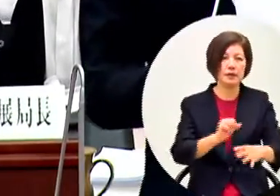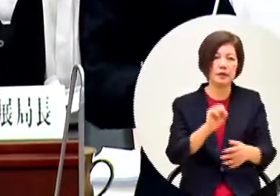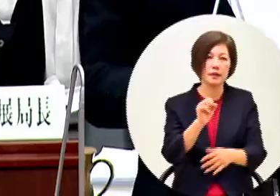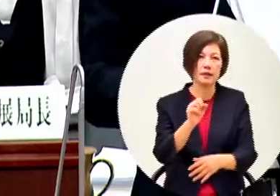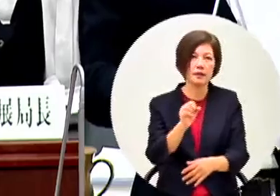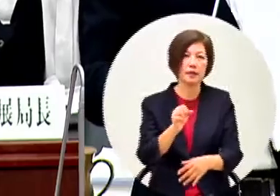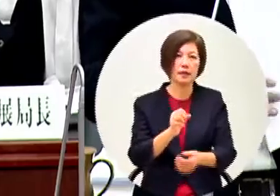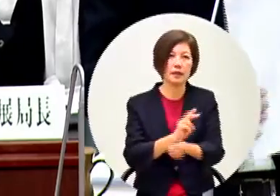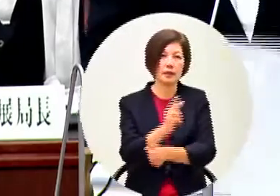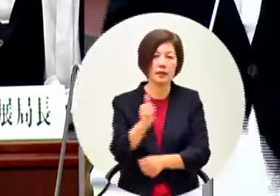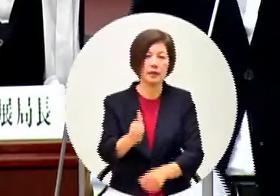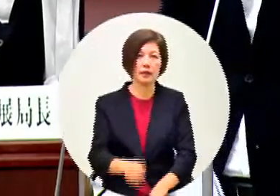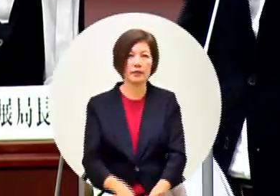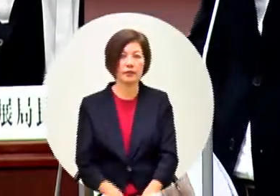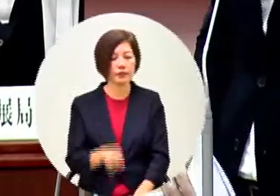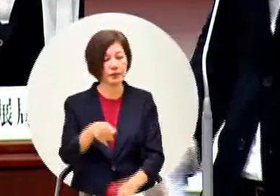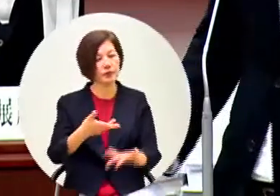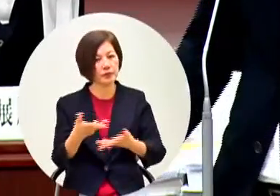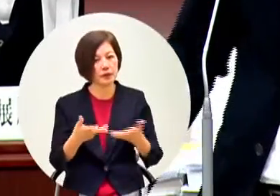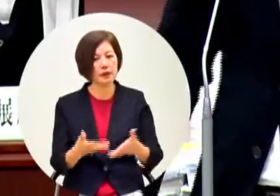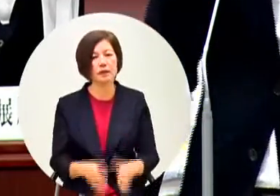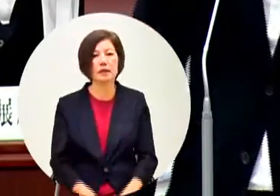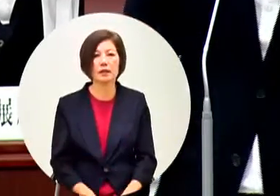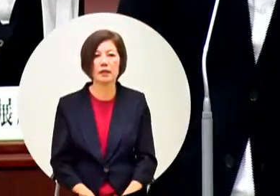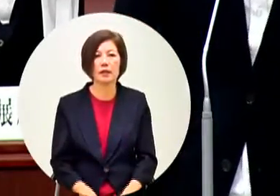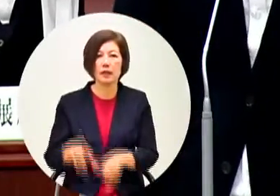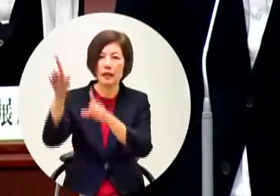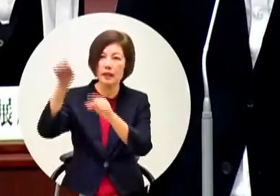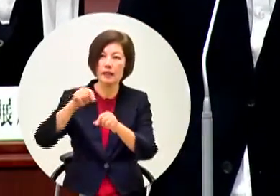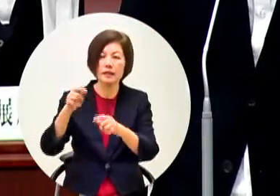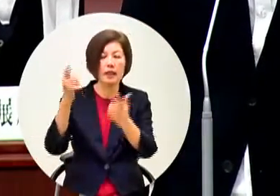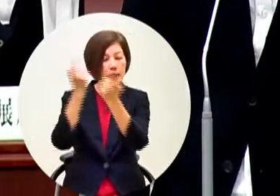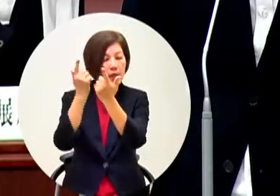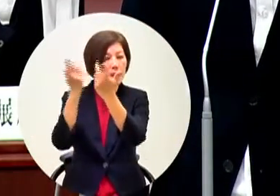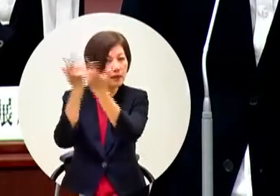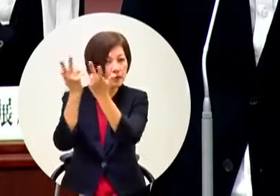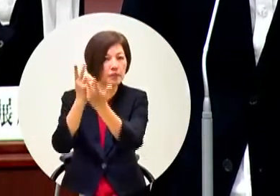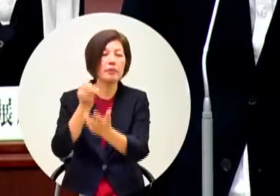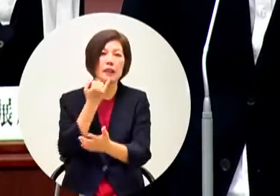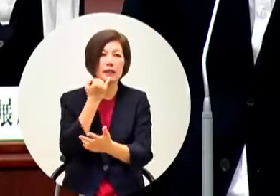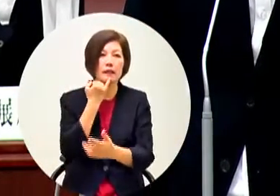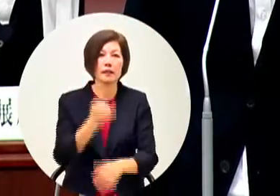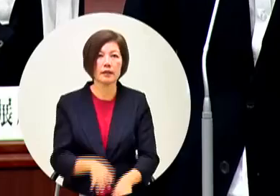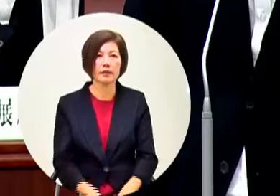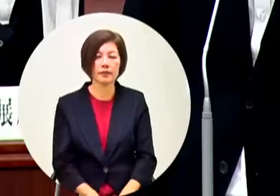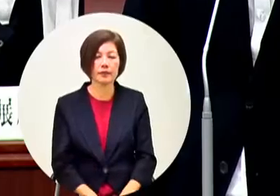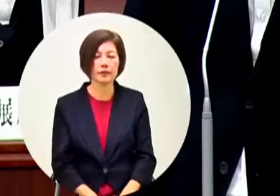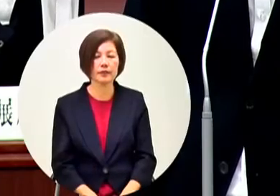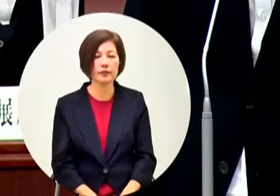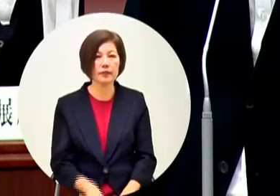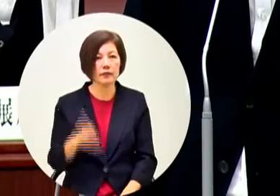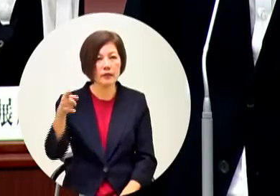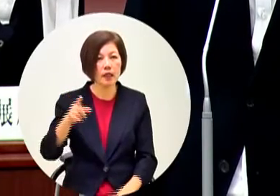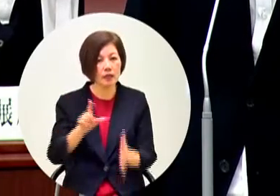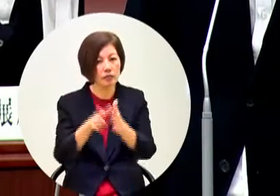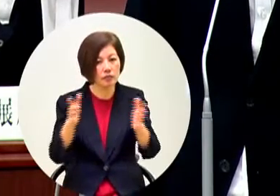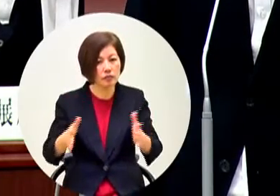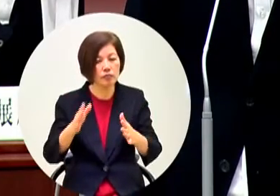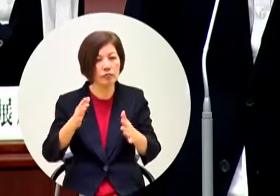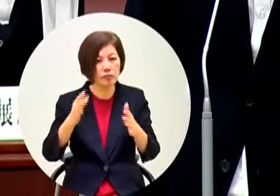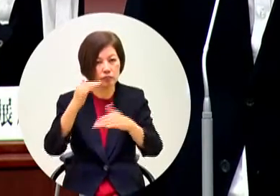个我想大概可以比照台北或是新北，原则上大概它有一个期限。这